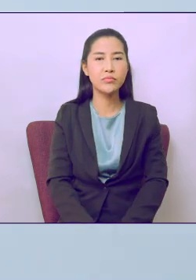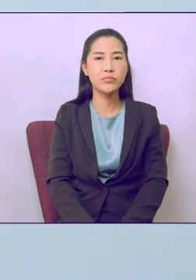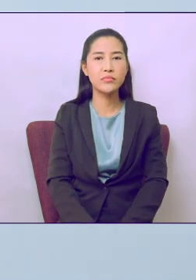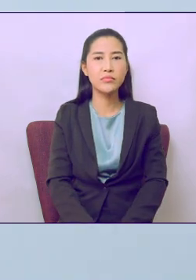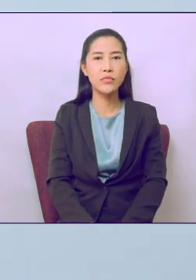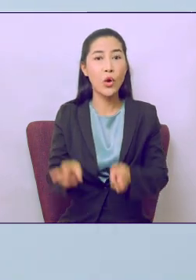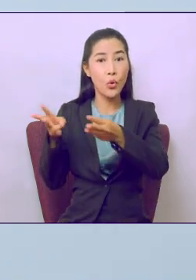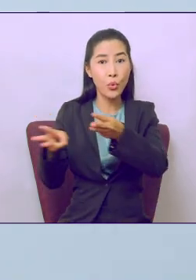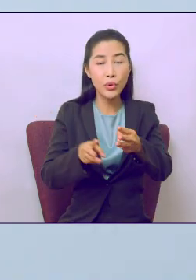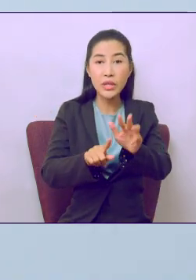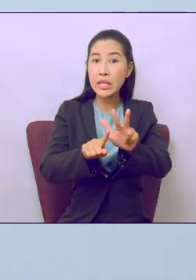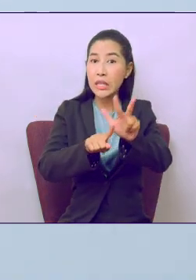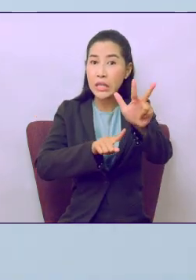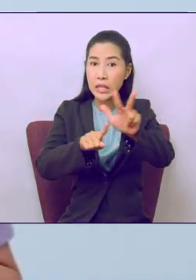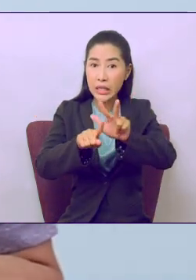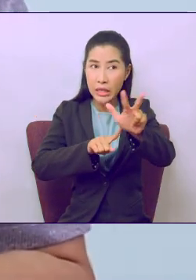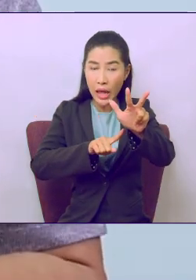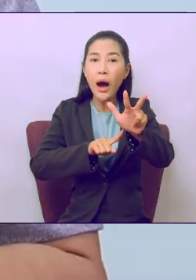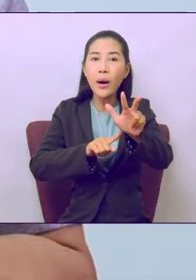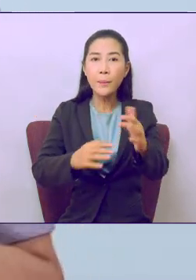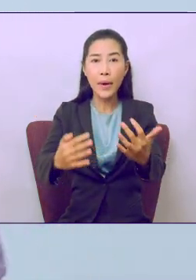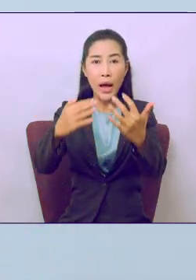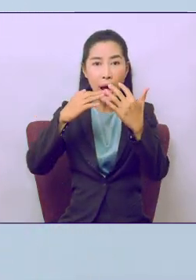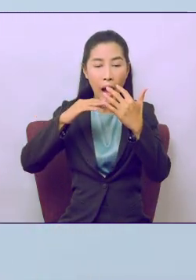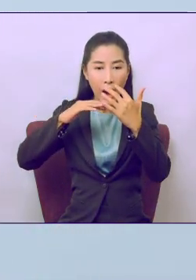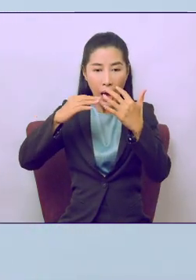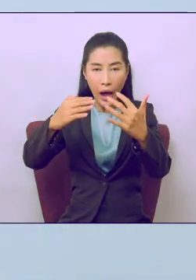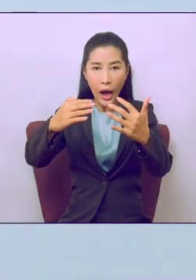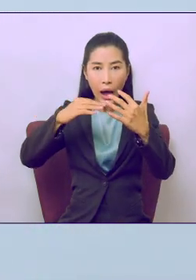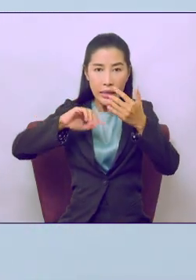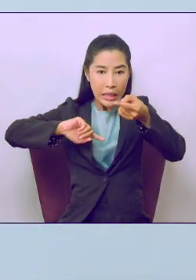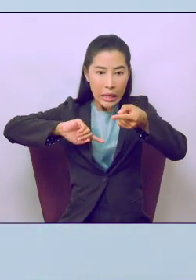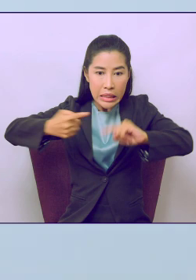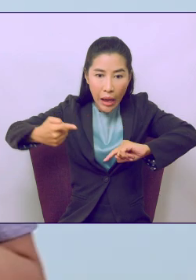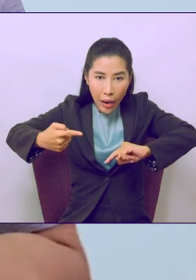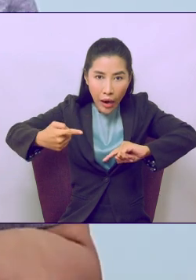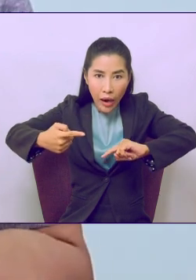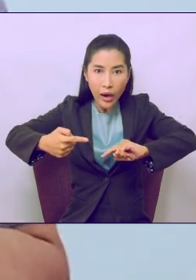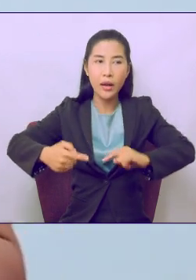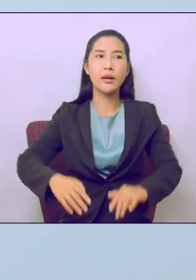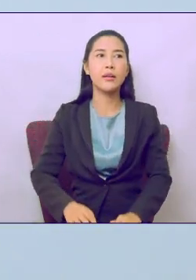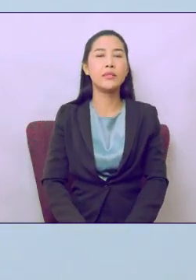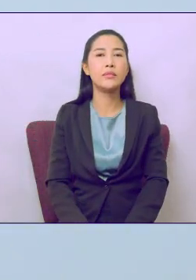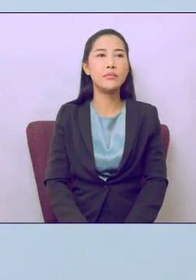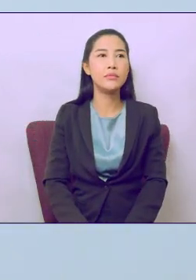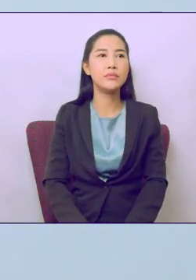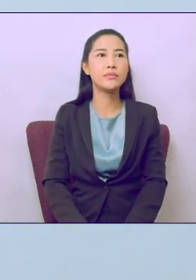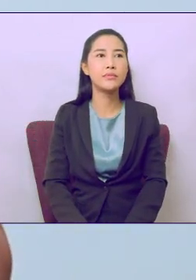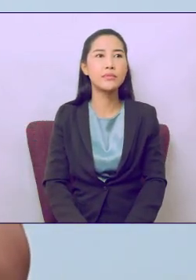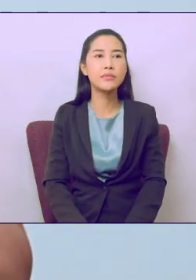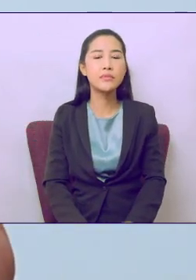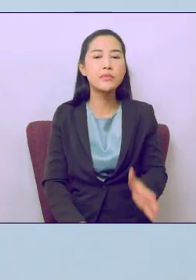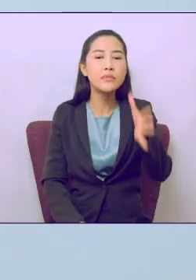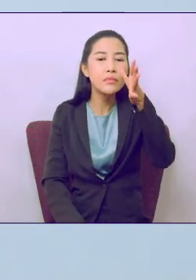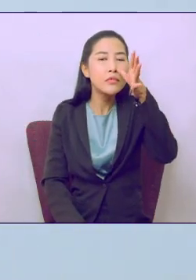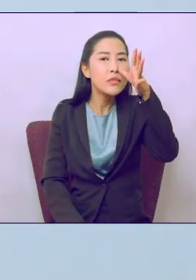นึงนะครับเป็นหายใจสลับรูจมูกเดี๋ยววันเนี้ยจะเป็นชานผมแล้วว่าน้องจะทำได้ไม่ได้นะครับอ่าก็คือว่าเราจะปิด